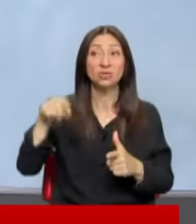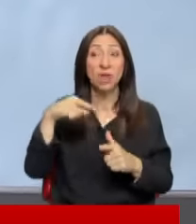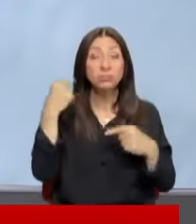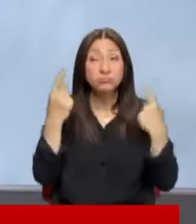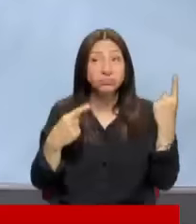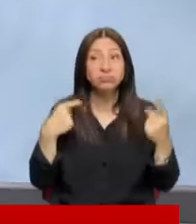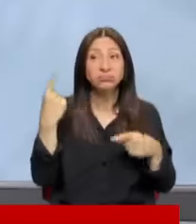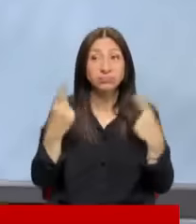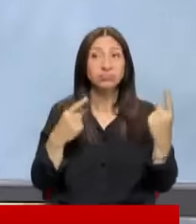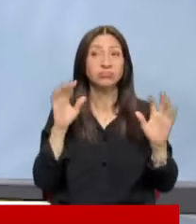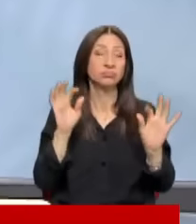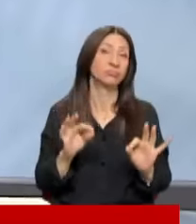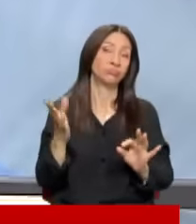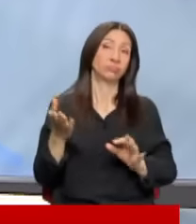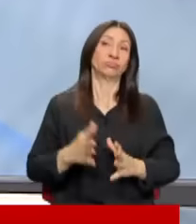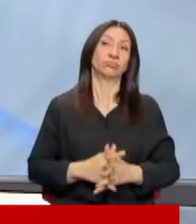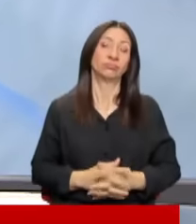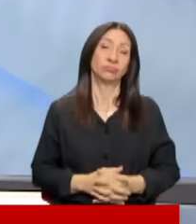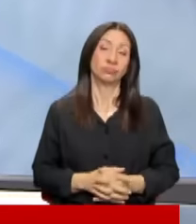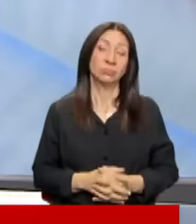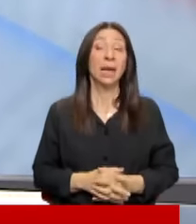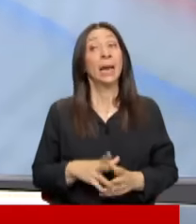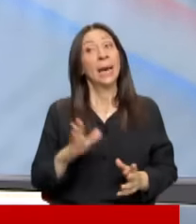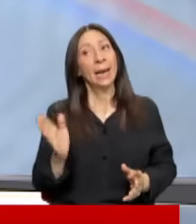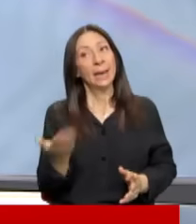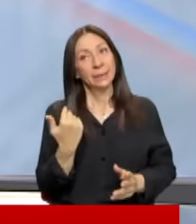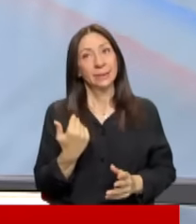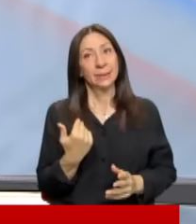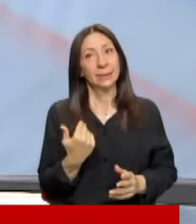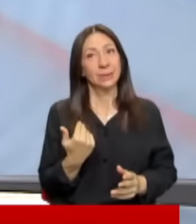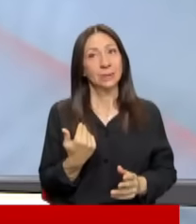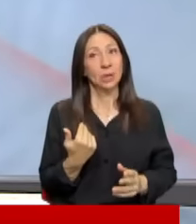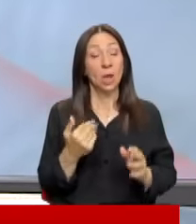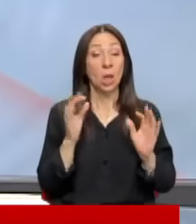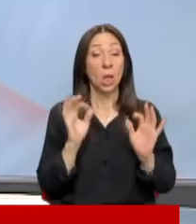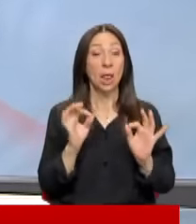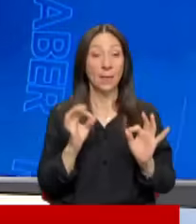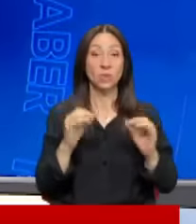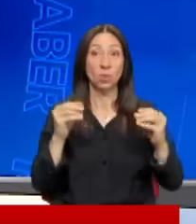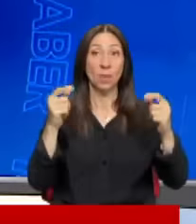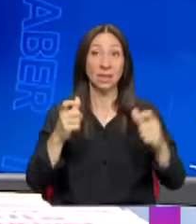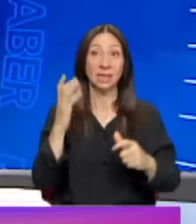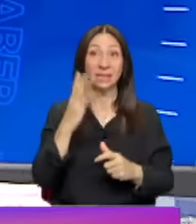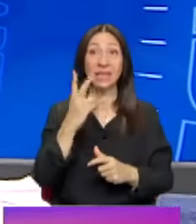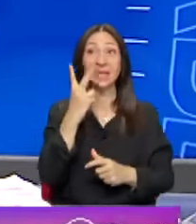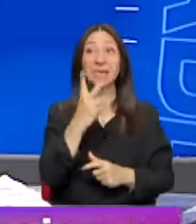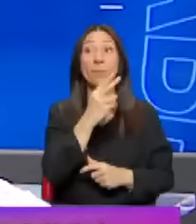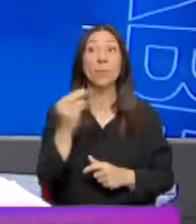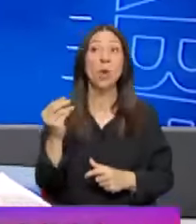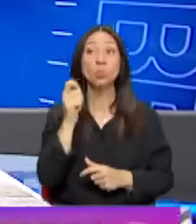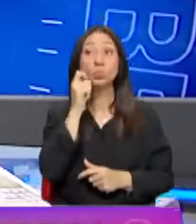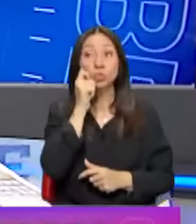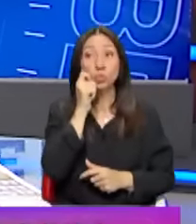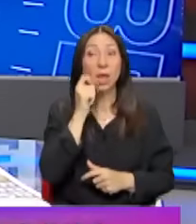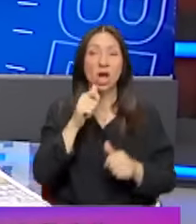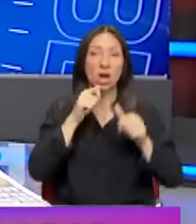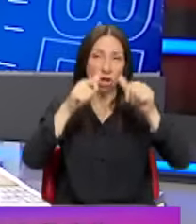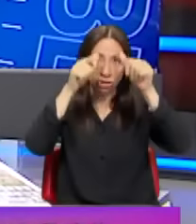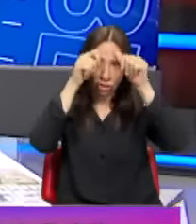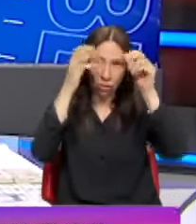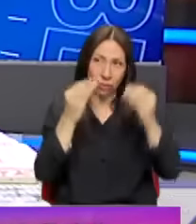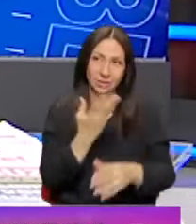kara düşünüyor. Hadi o zaman kutsal topraklara gidelim. 2 milyon Müslüman hacı